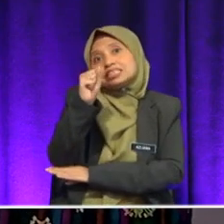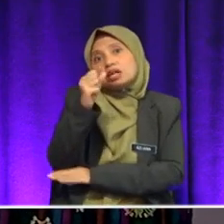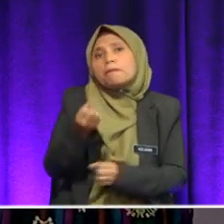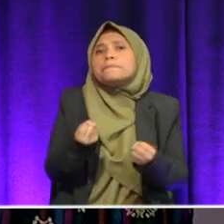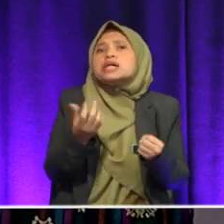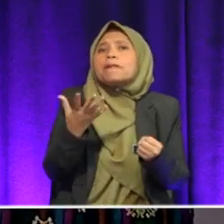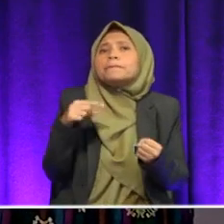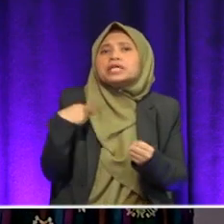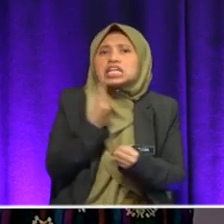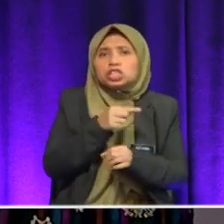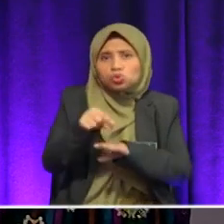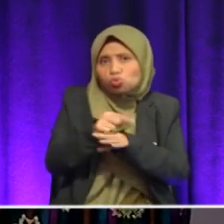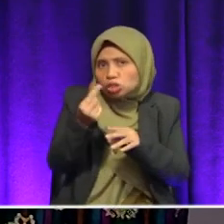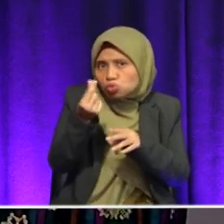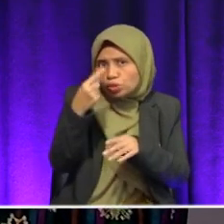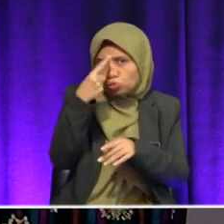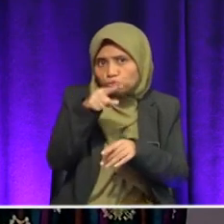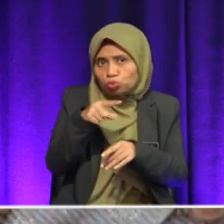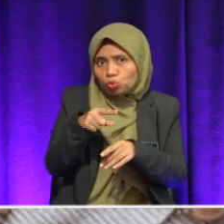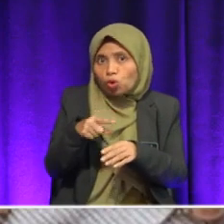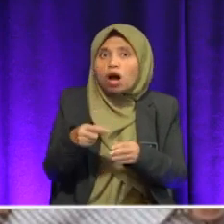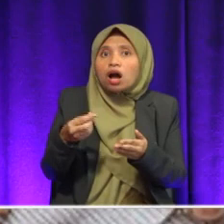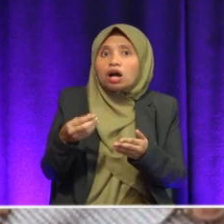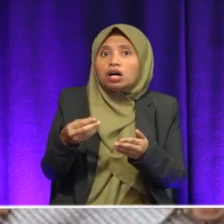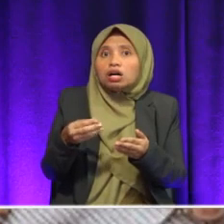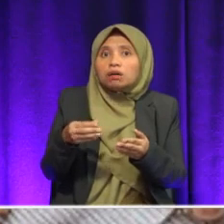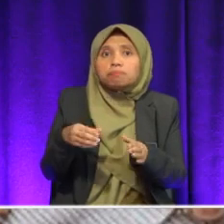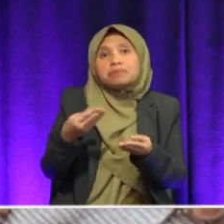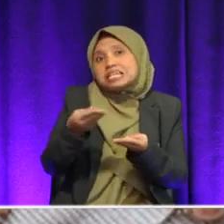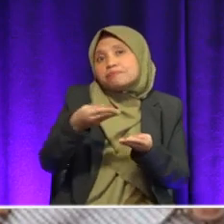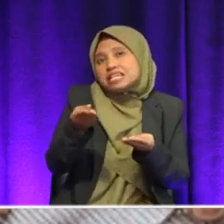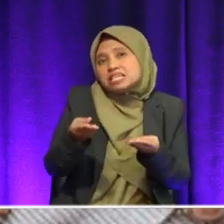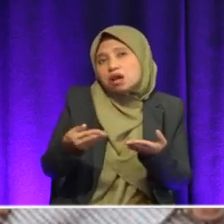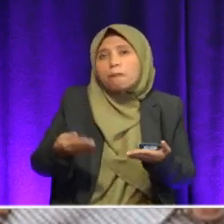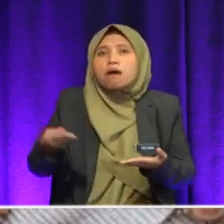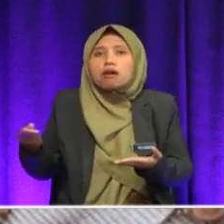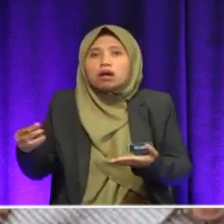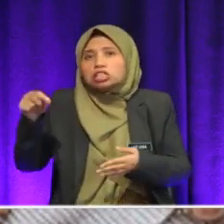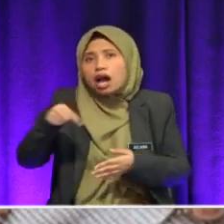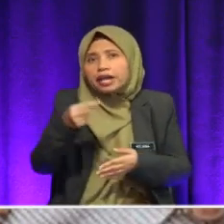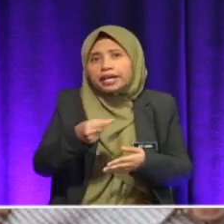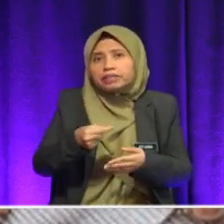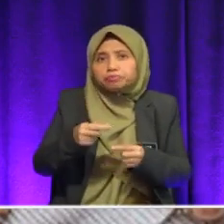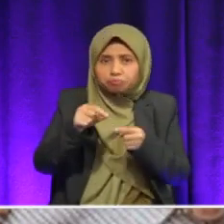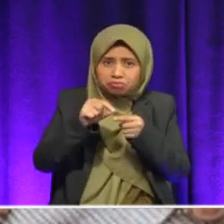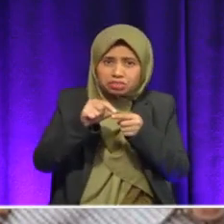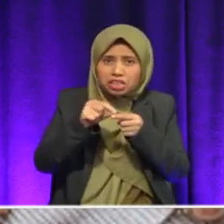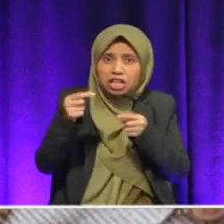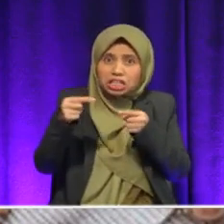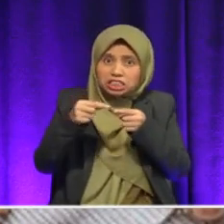pun penuh jadi murid-murid perlu diketahui Apakah